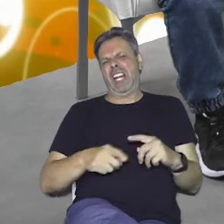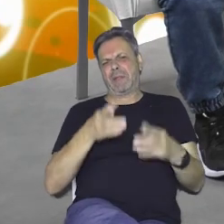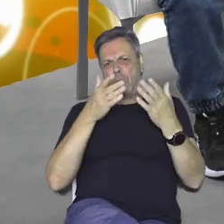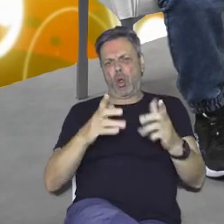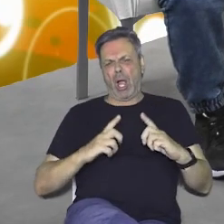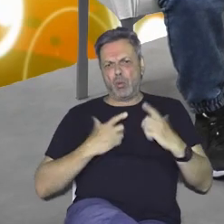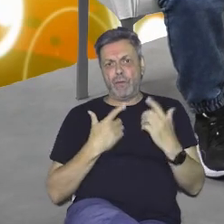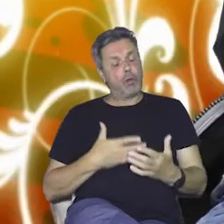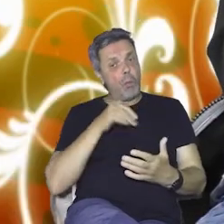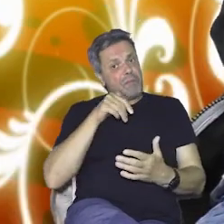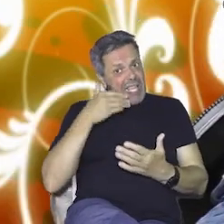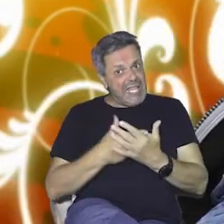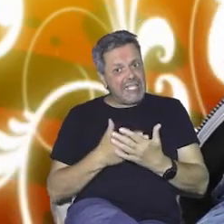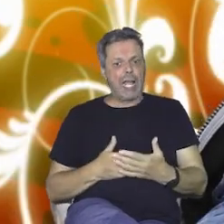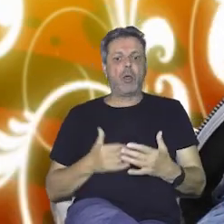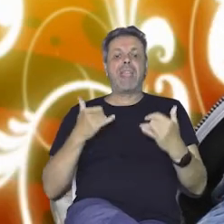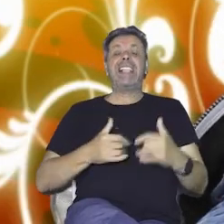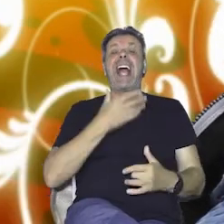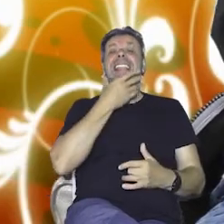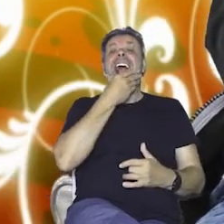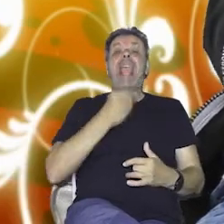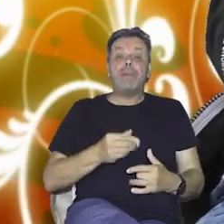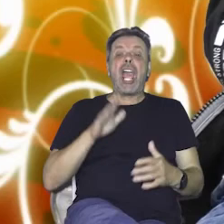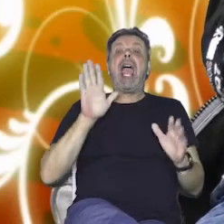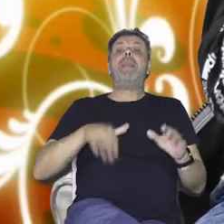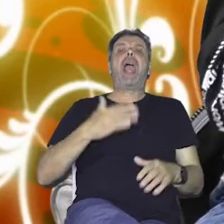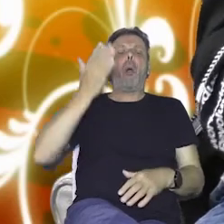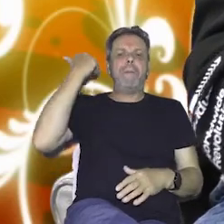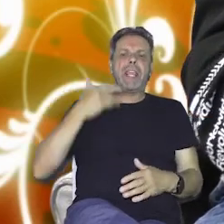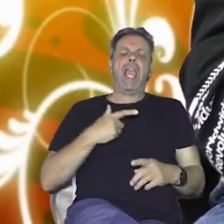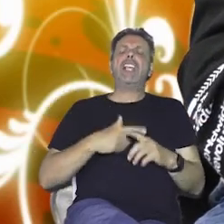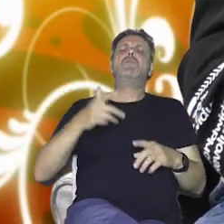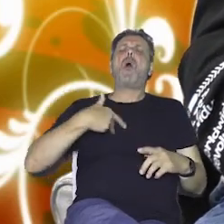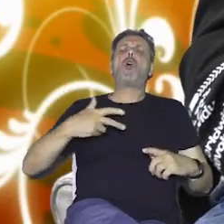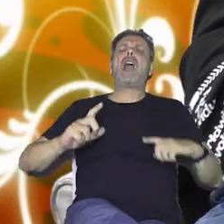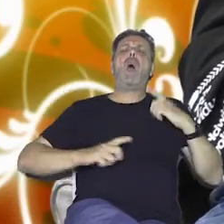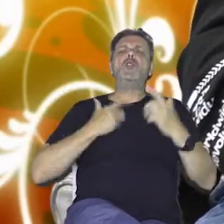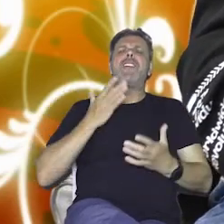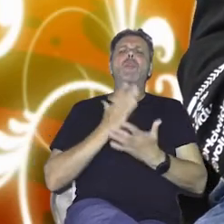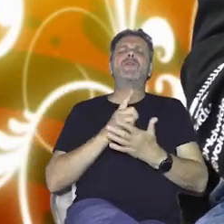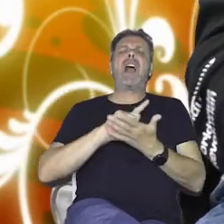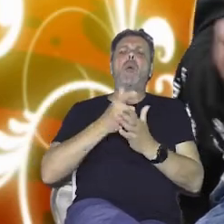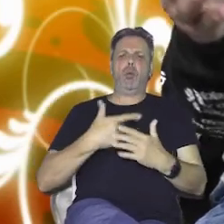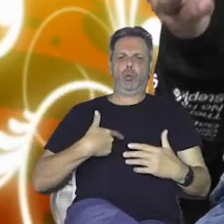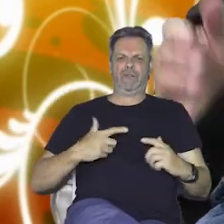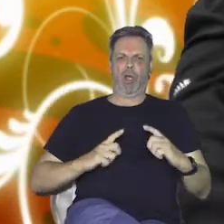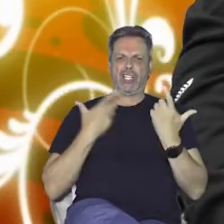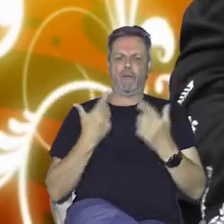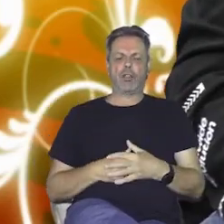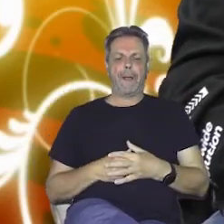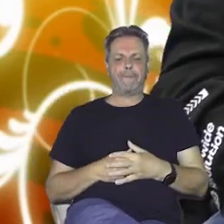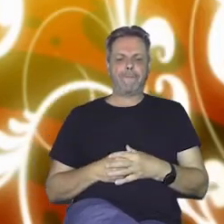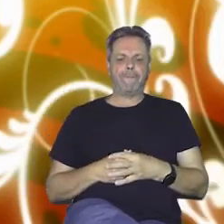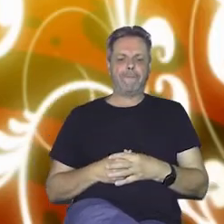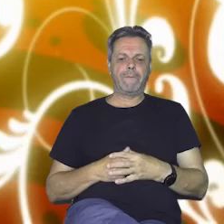životu. I zbog toga mi je sad ljepše nego što mi je bilo da. Prije. I zbog toga uživam u svakoj minuti da. Svog života. Možda bi ja